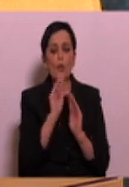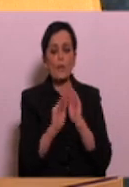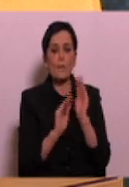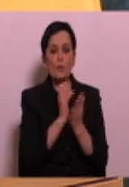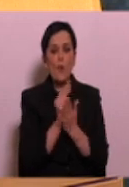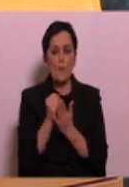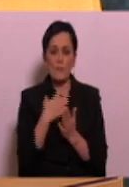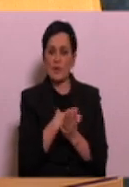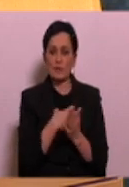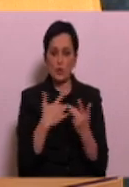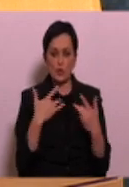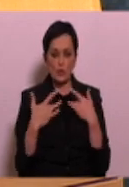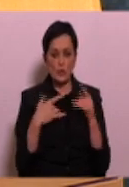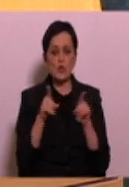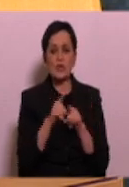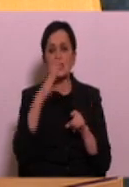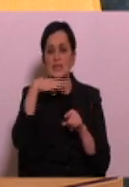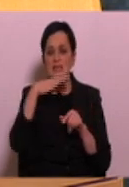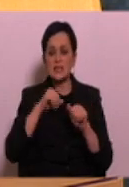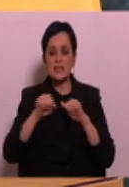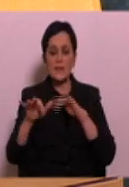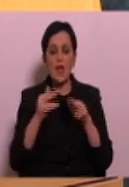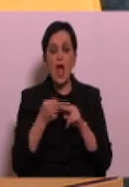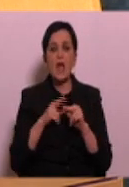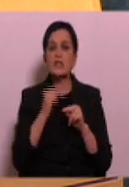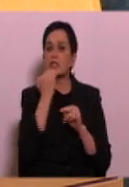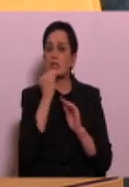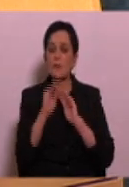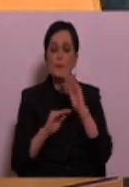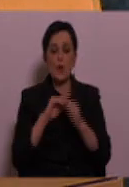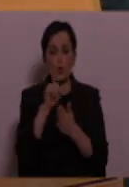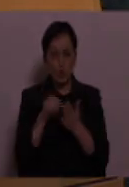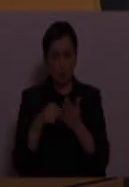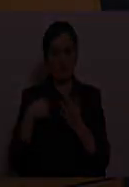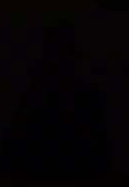როლს თამაშობს, ასევე წყლით მომარაგება, ეს ინფრასტრუქტურის საკითხია, ჩვენ გადავცემთ კოლეგებს.